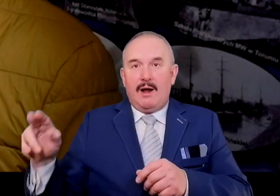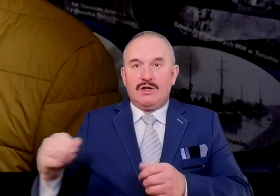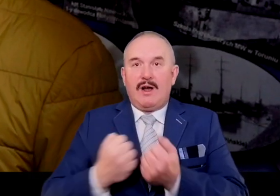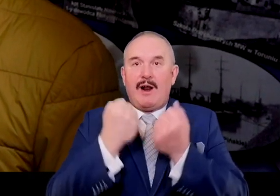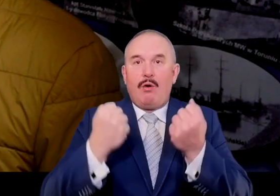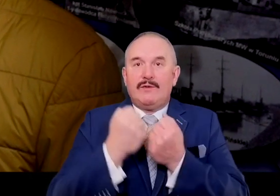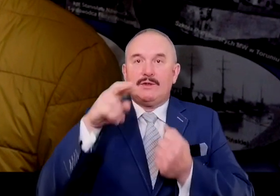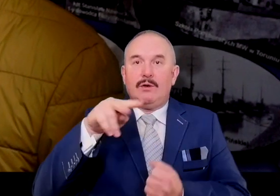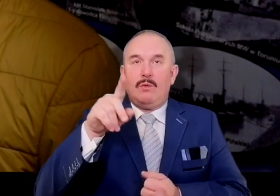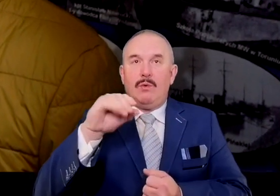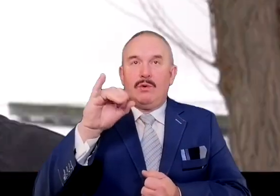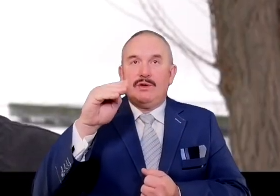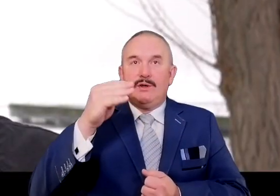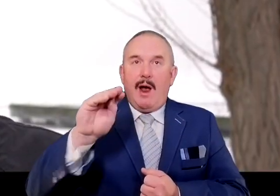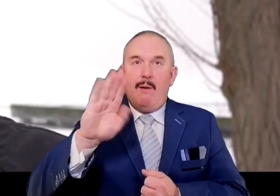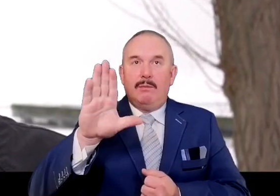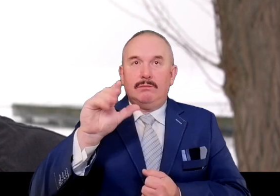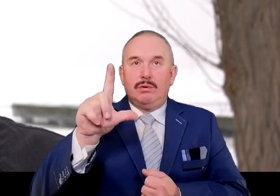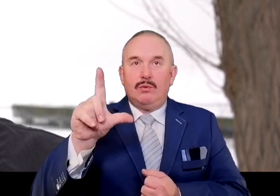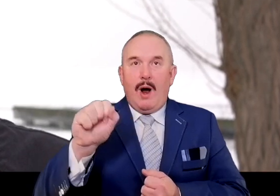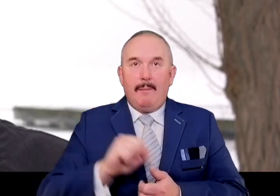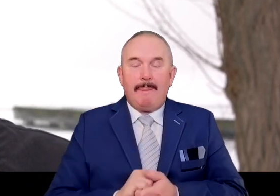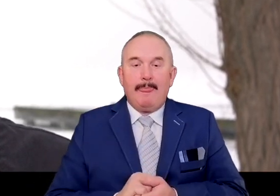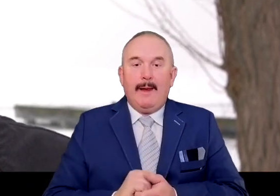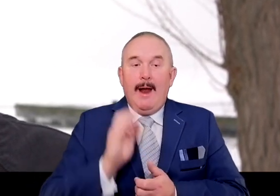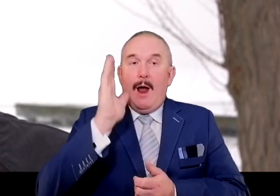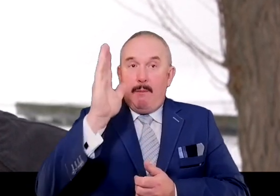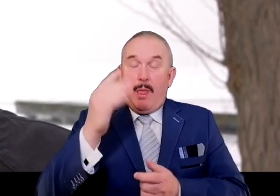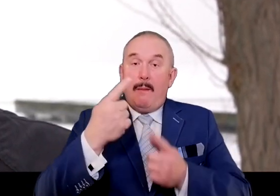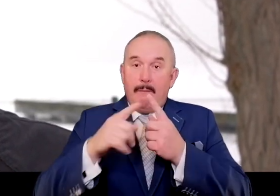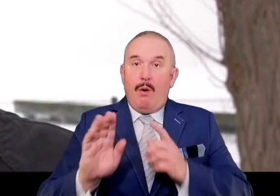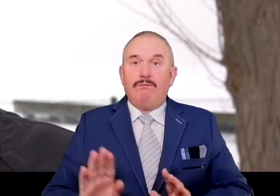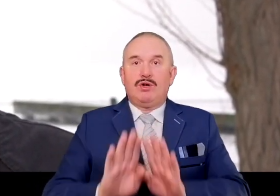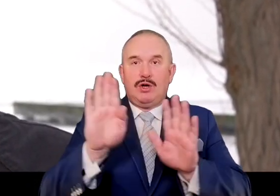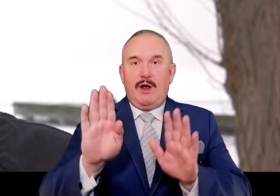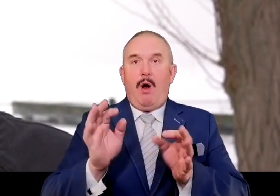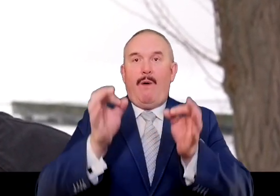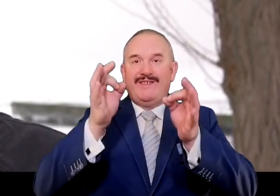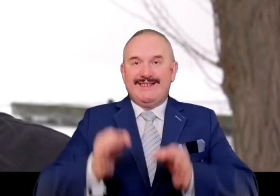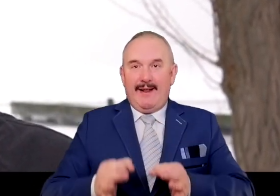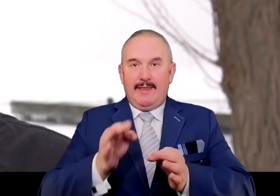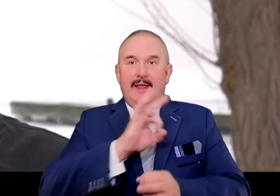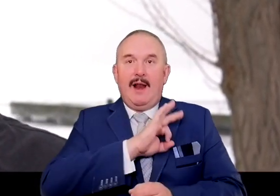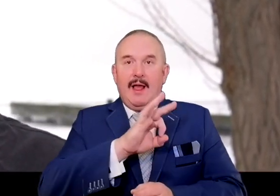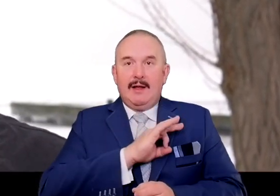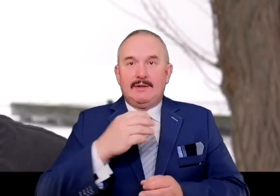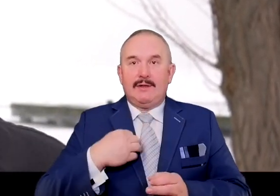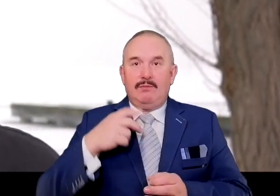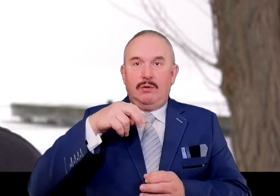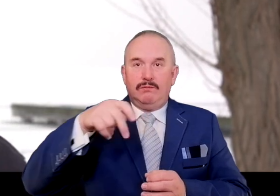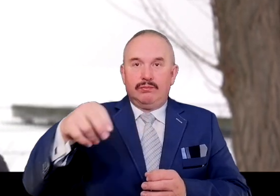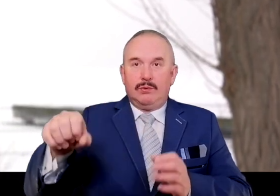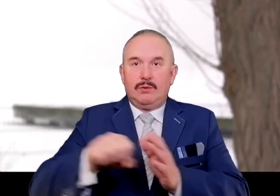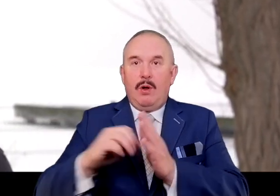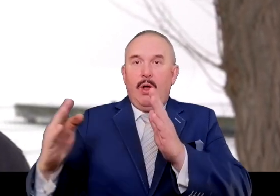krakowskiego Henryka Uziębłę. Po uroczystej mszy oficjalne delegacje udały się do